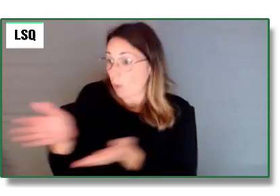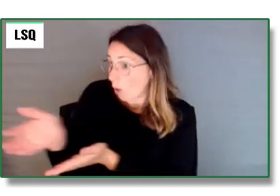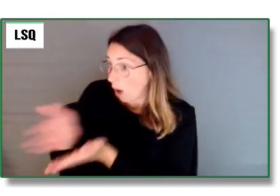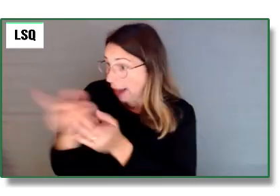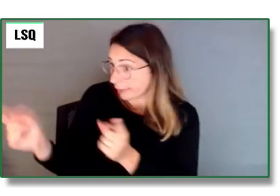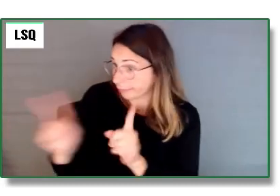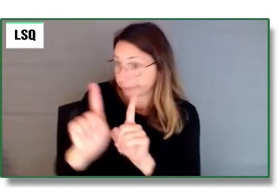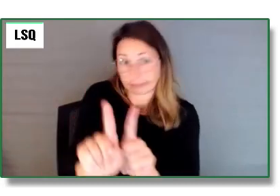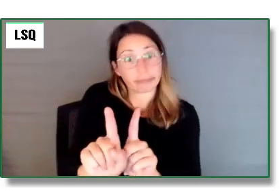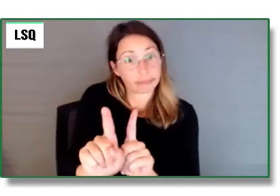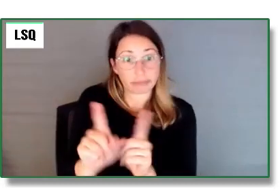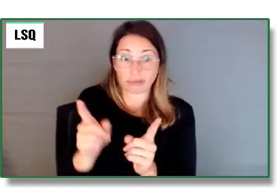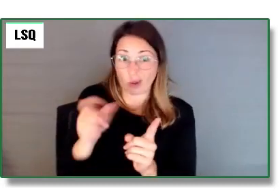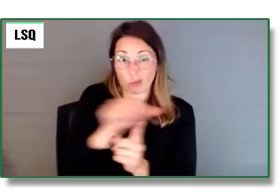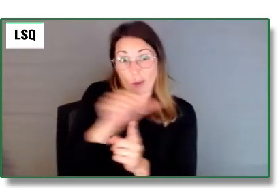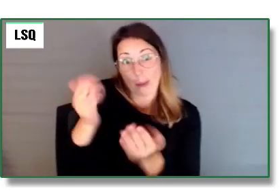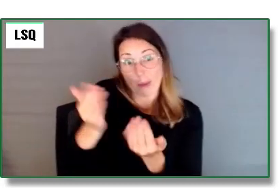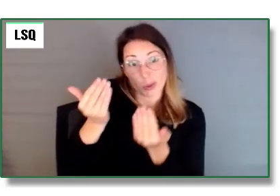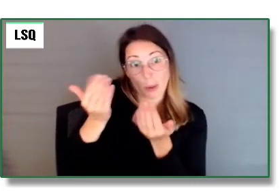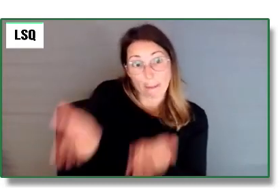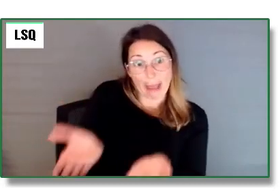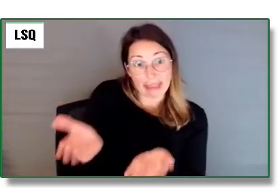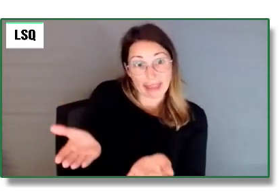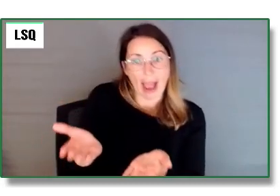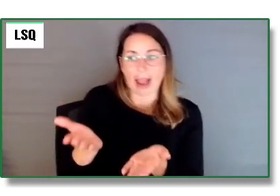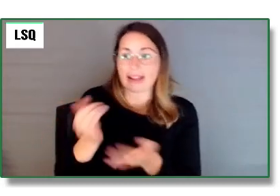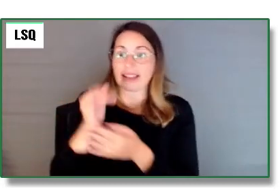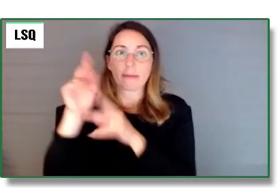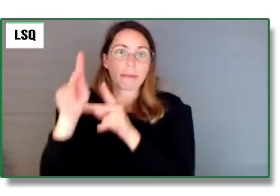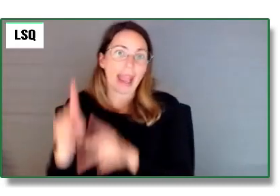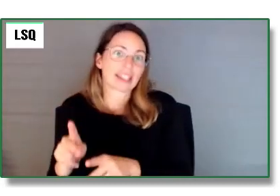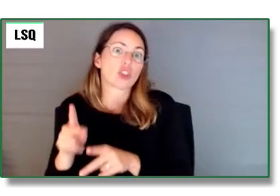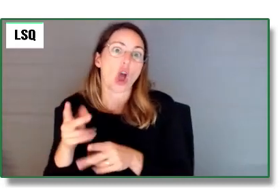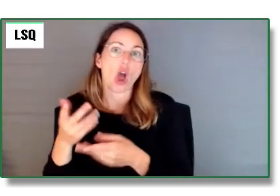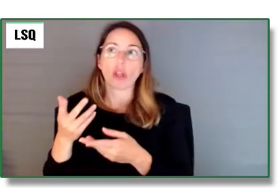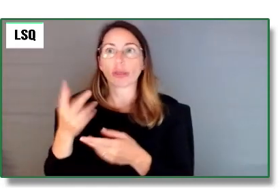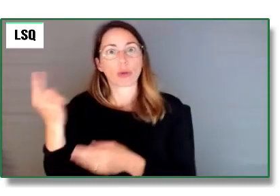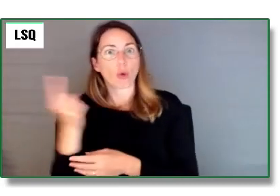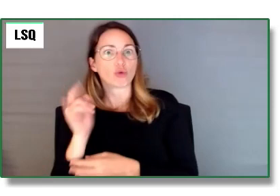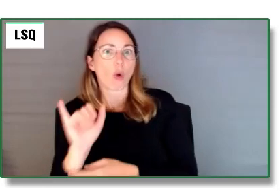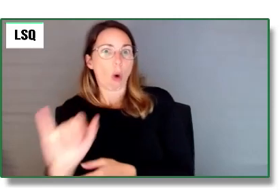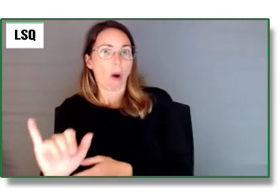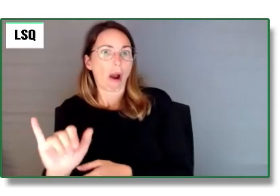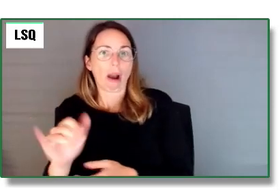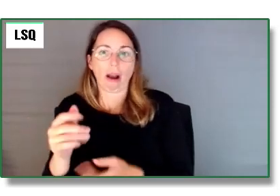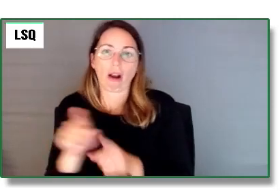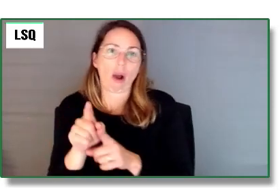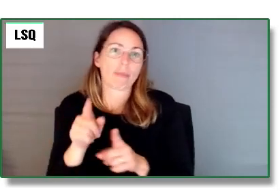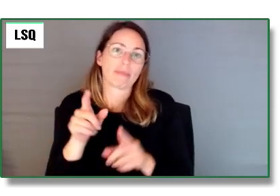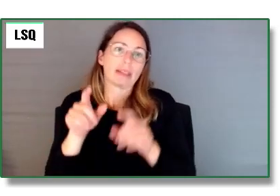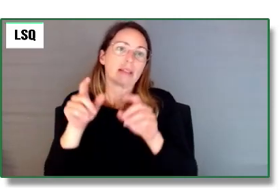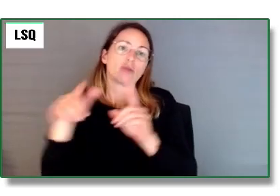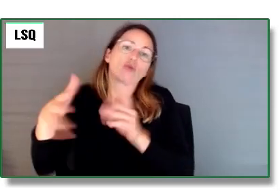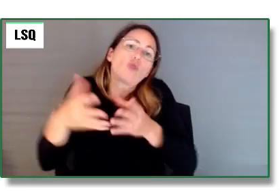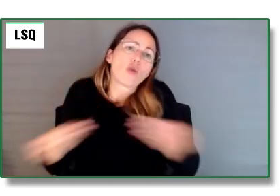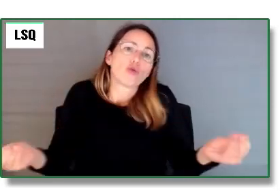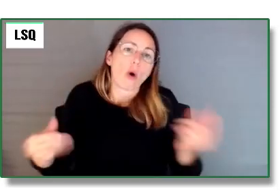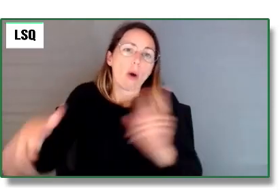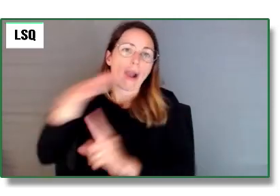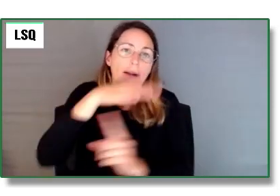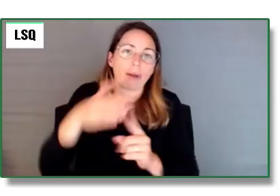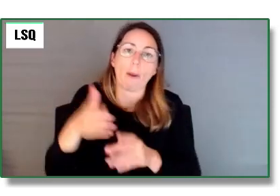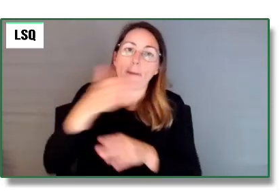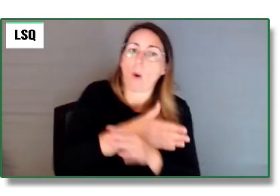Vous pouvez dire qu'une personne dédiée à l'utilisation d'un ascenseur inaccessible reste une solution environnementale et un exemple de pensée proactive. Et vous avez